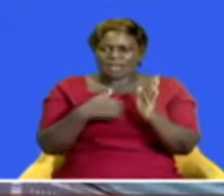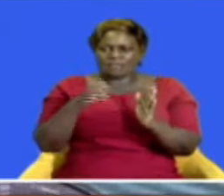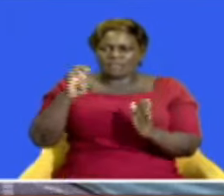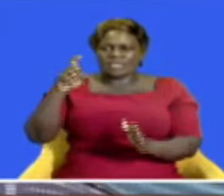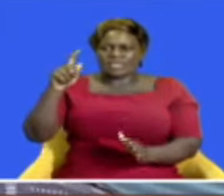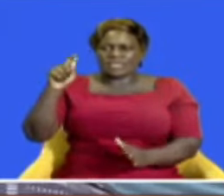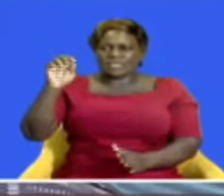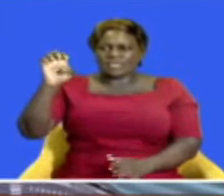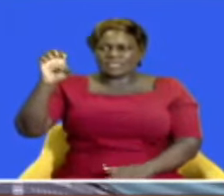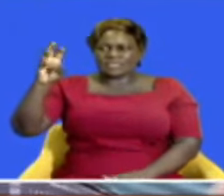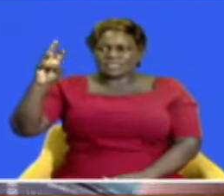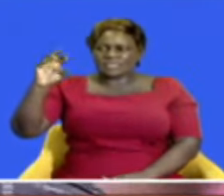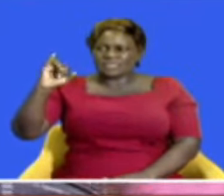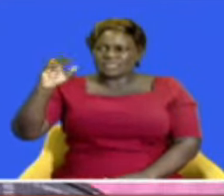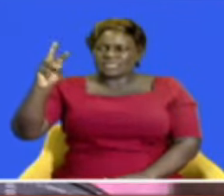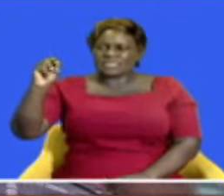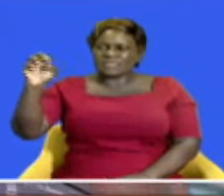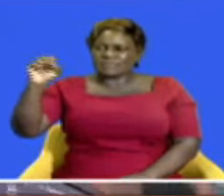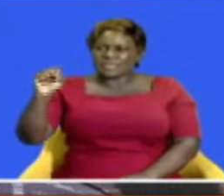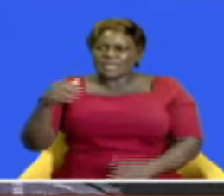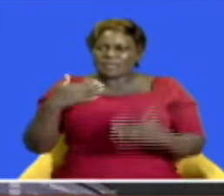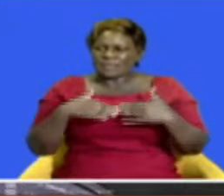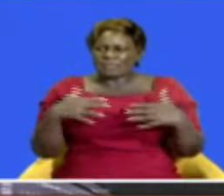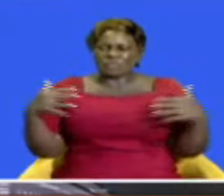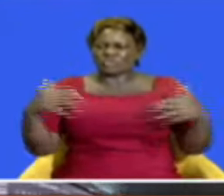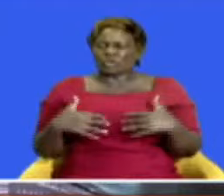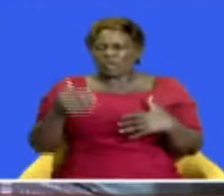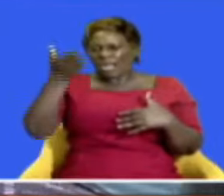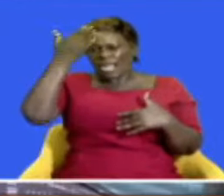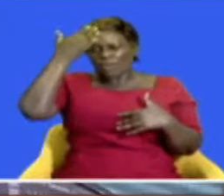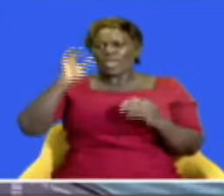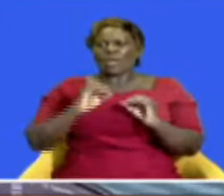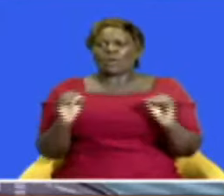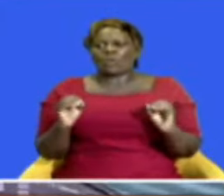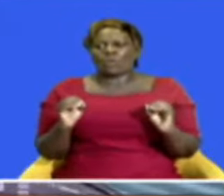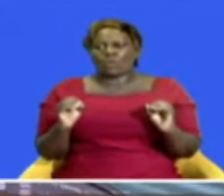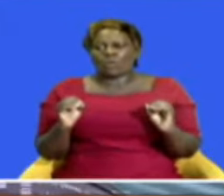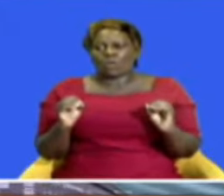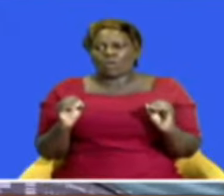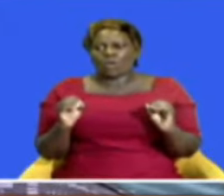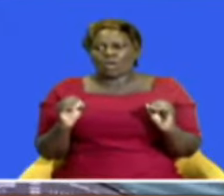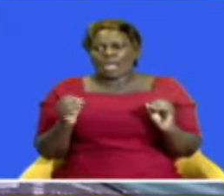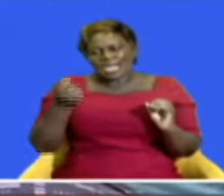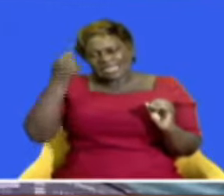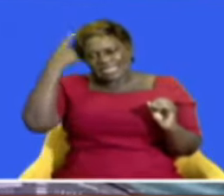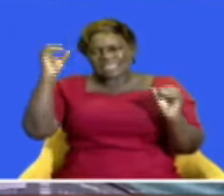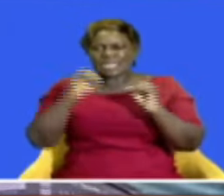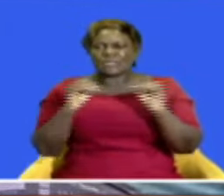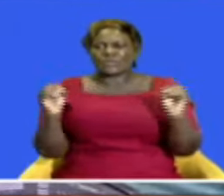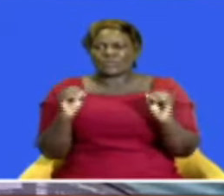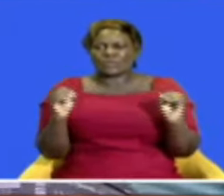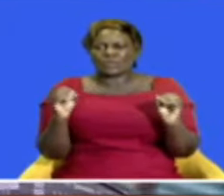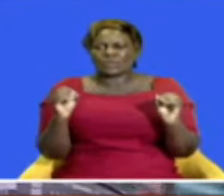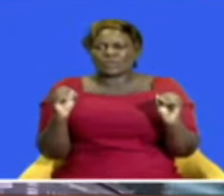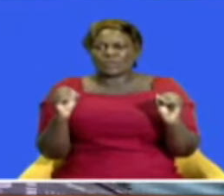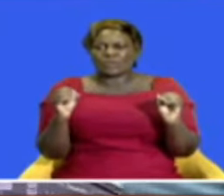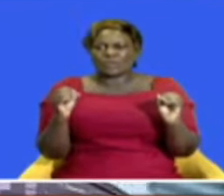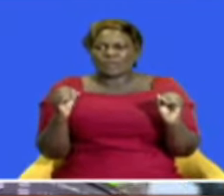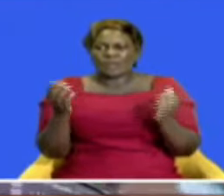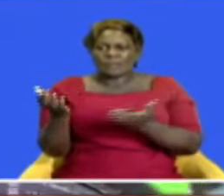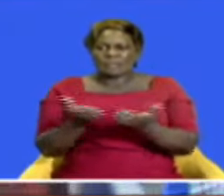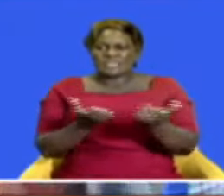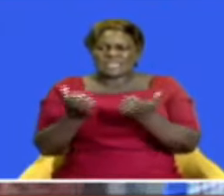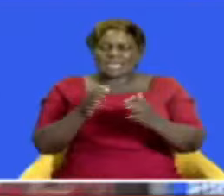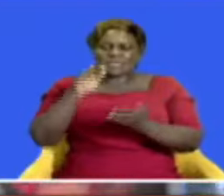items. Hiyo imeshika watu off guard. Mtu wa juni nini imefanya, imeleta biashara chini